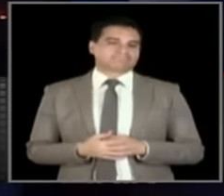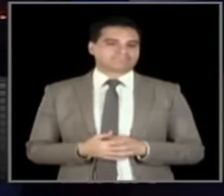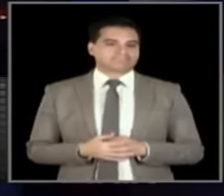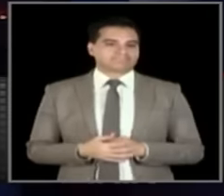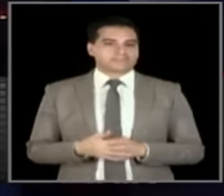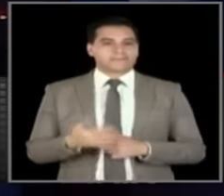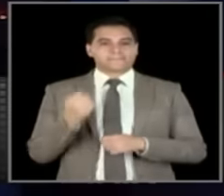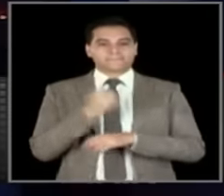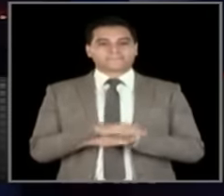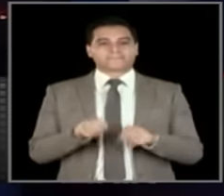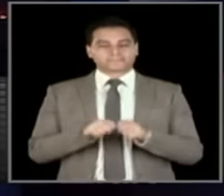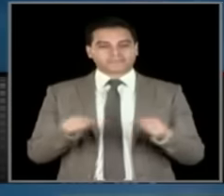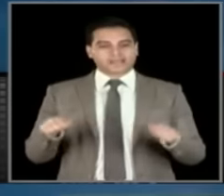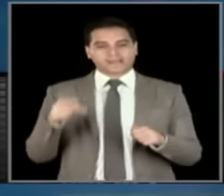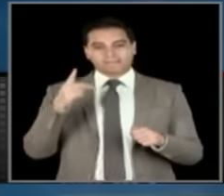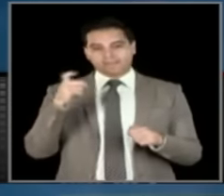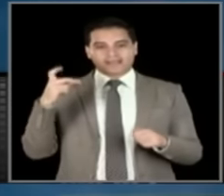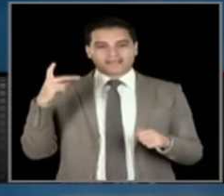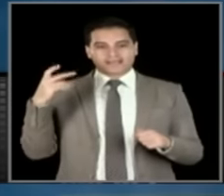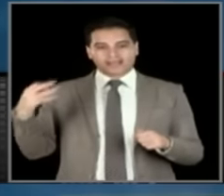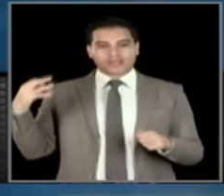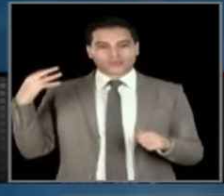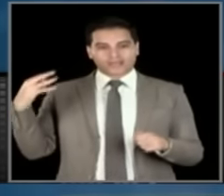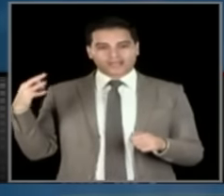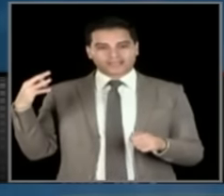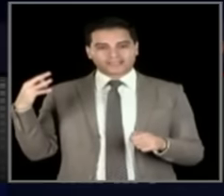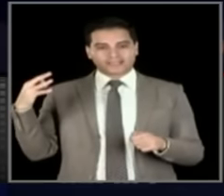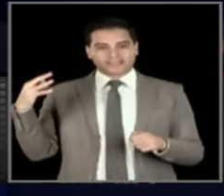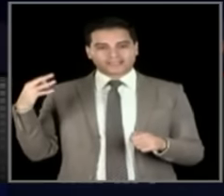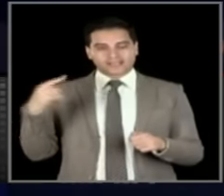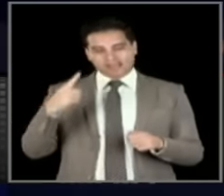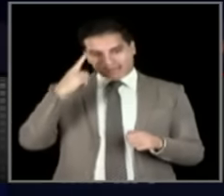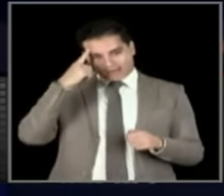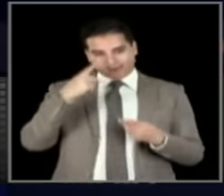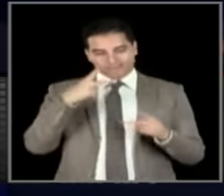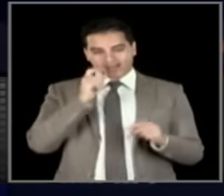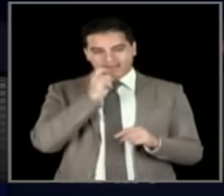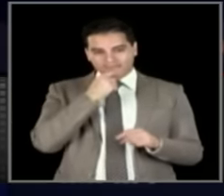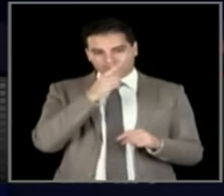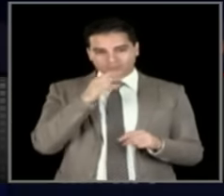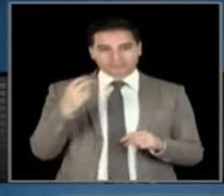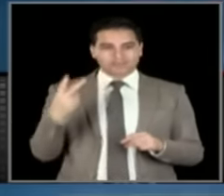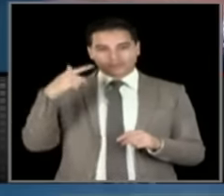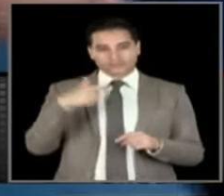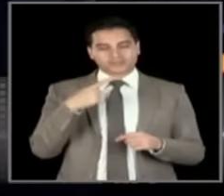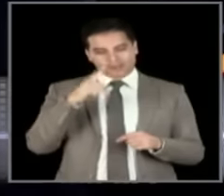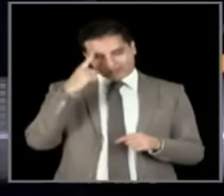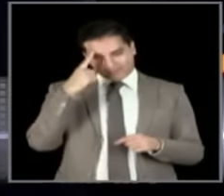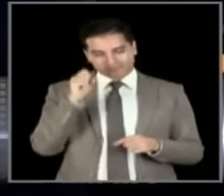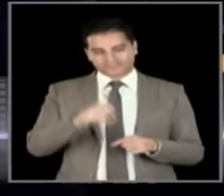خاطئة. على مساحة 133 فدان اليابان اتأسست 1967. الهدف